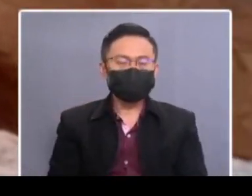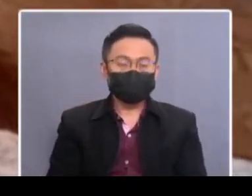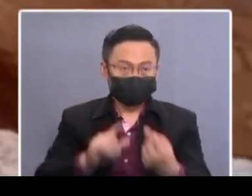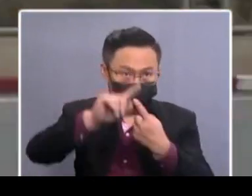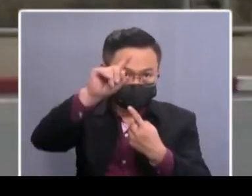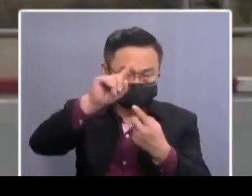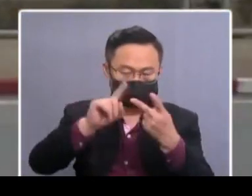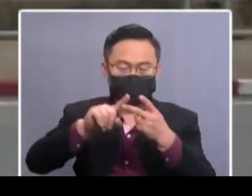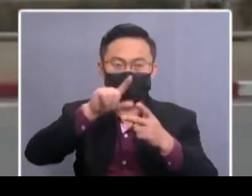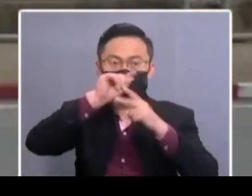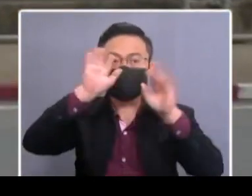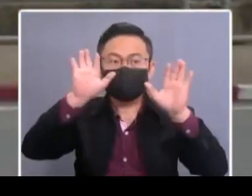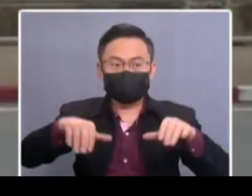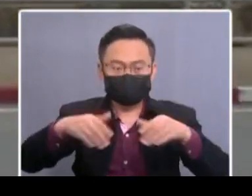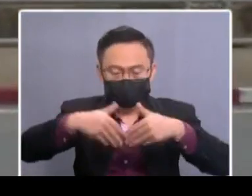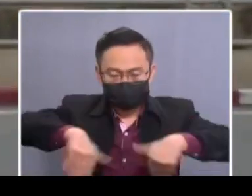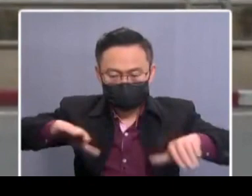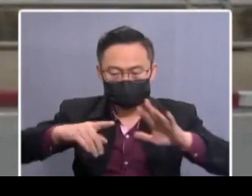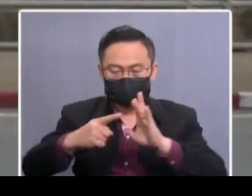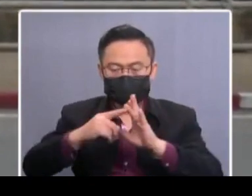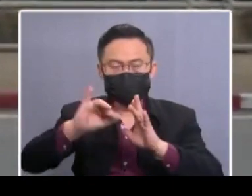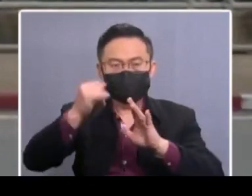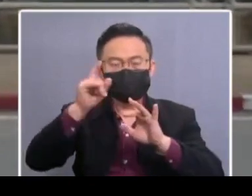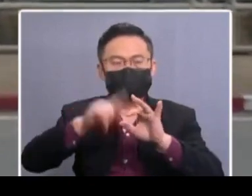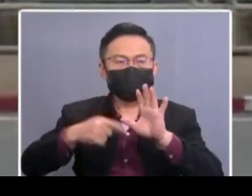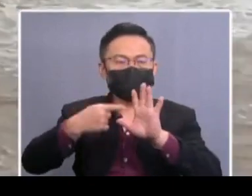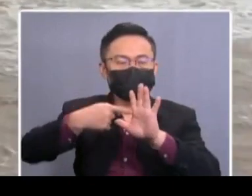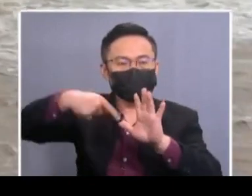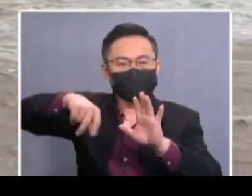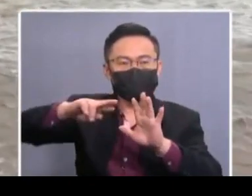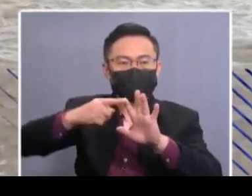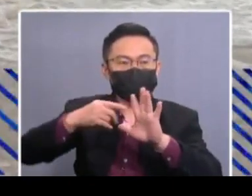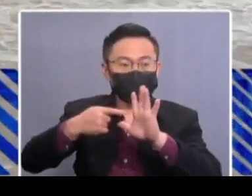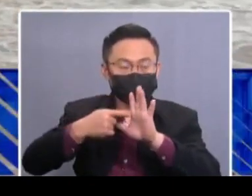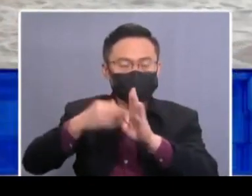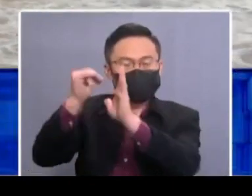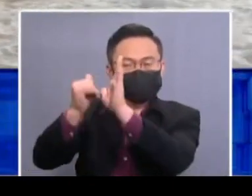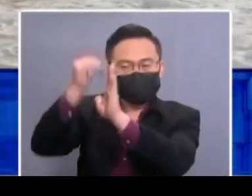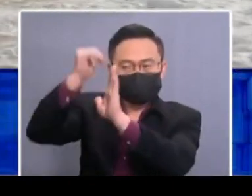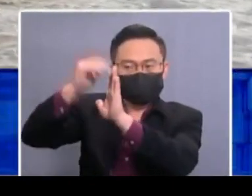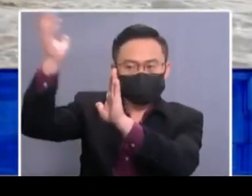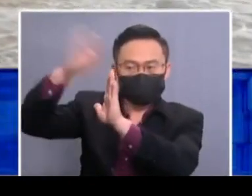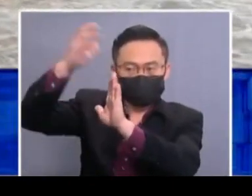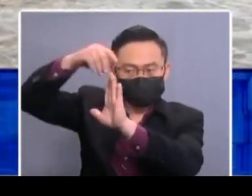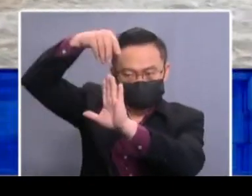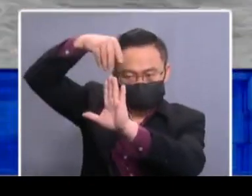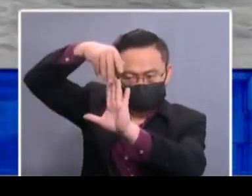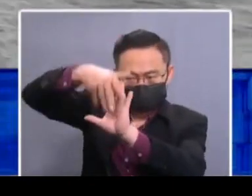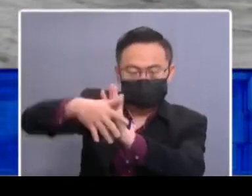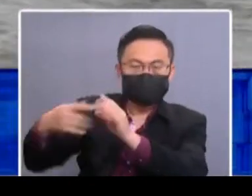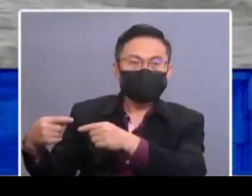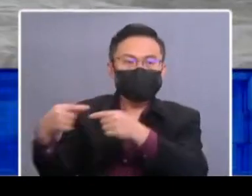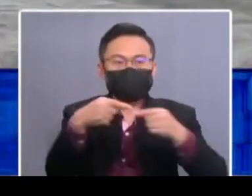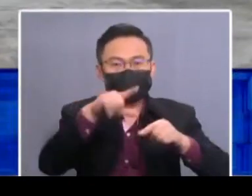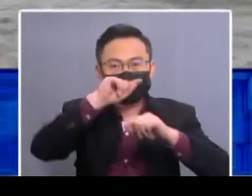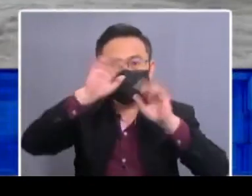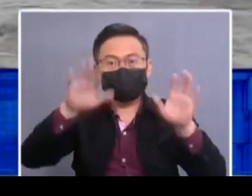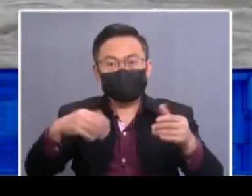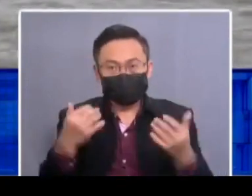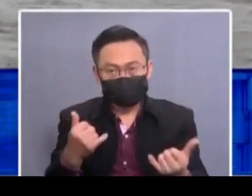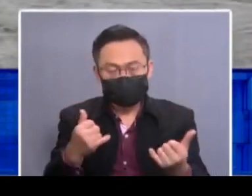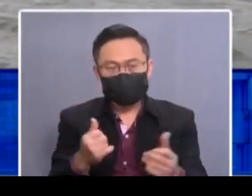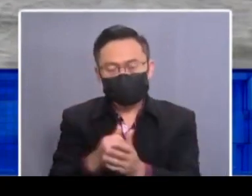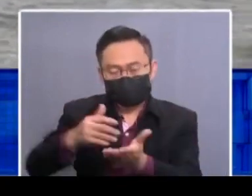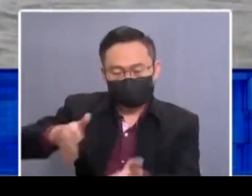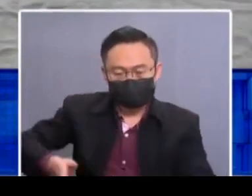าทสถานการณ์น้ำในเขื่อนเจ้าพระยาเพราะว่าฝนตกหนักจากทางภาคเหนือตอนล่างและในพื้นที่จังหวัดชัยนาทปริมาณน้ำในแม่น้ำเ